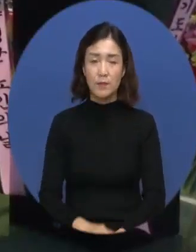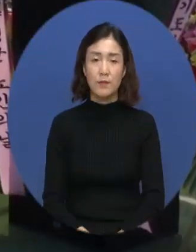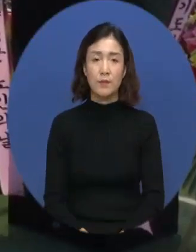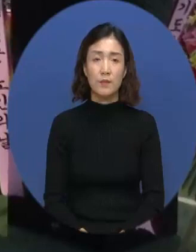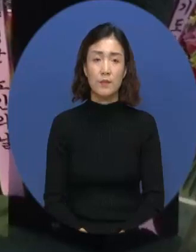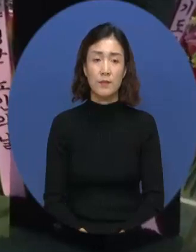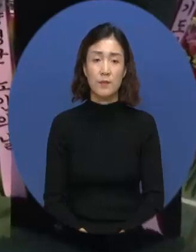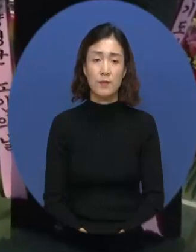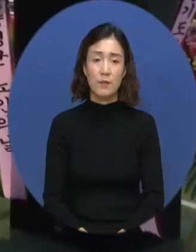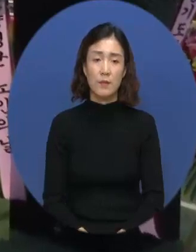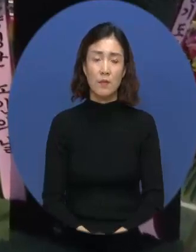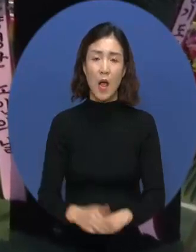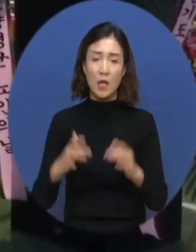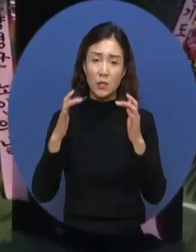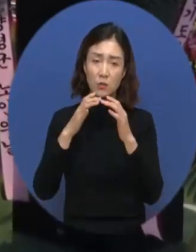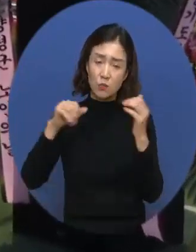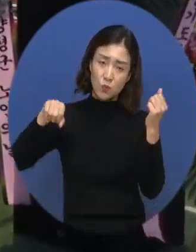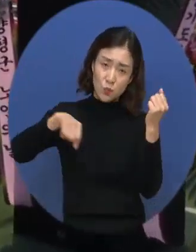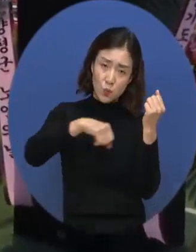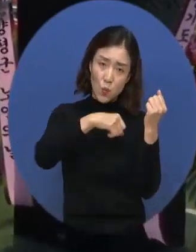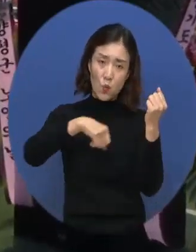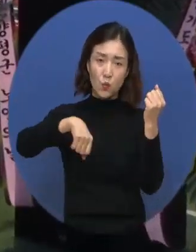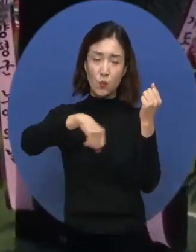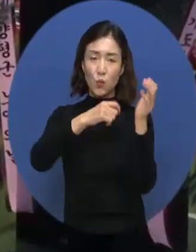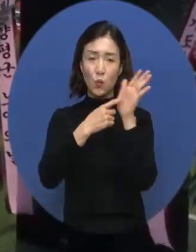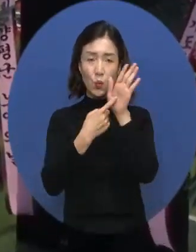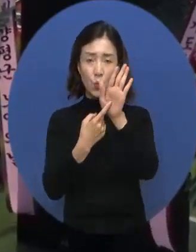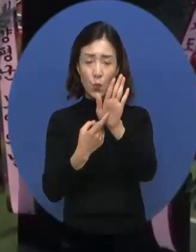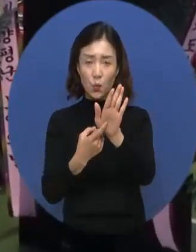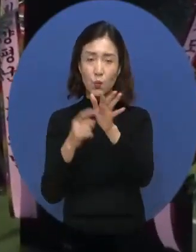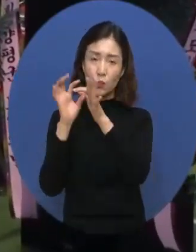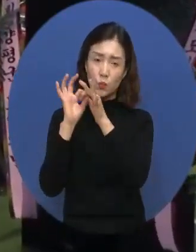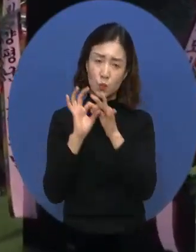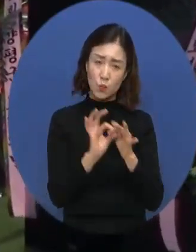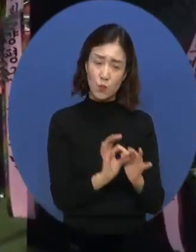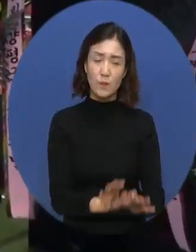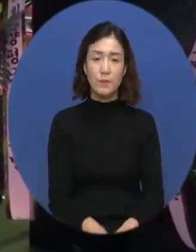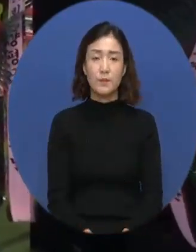전자 바이올리니스트의 공연으로 이어졌는데요.